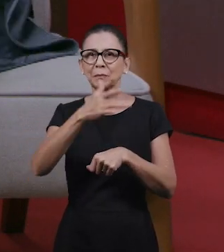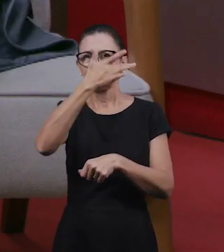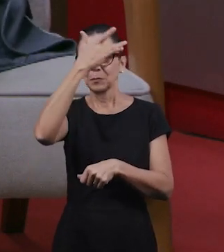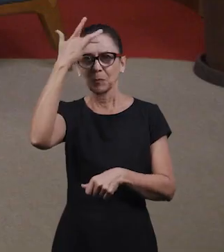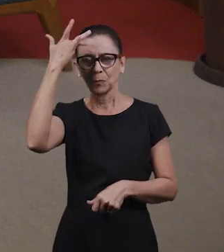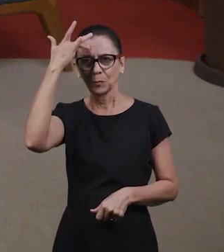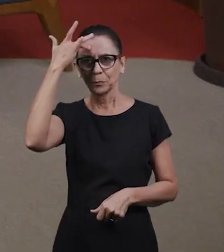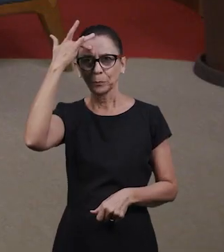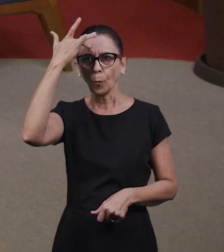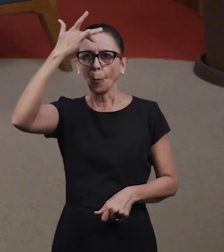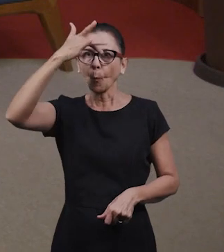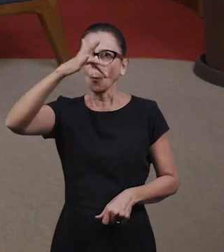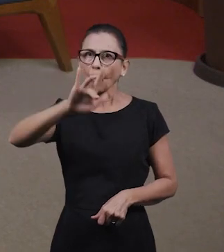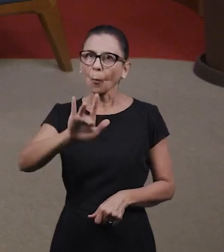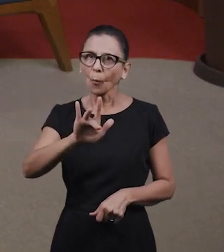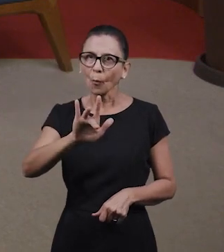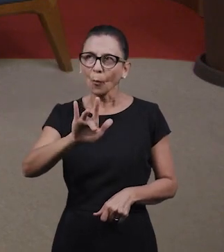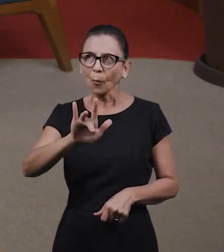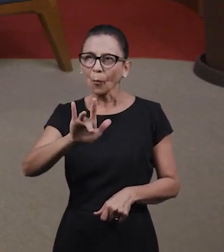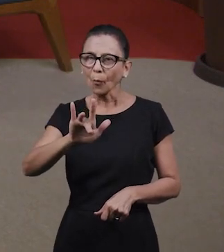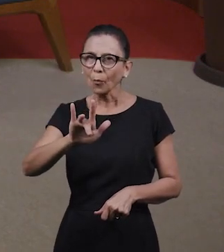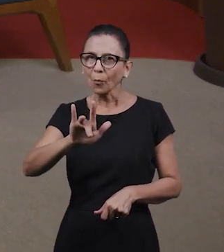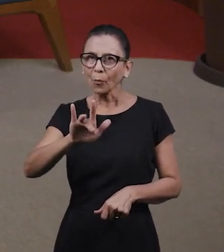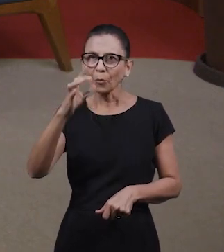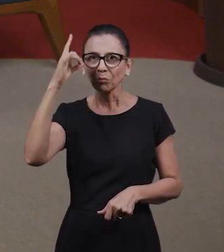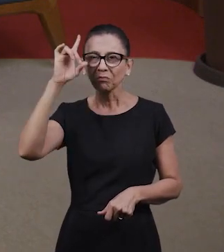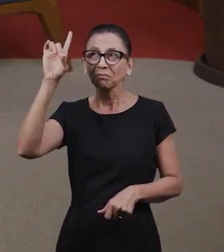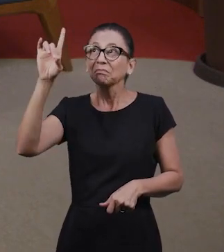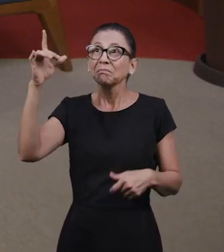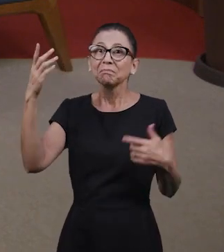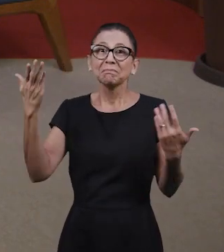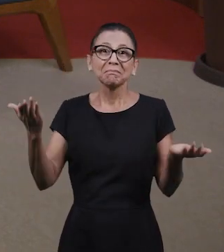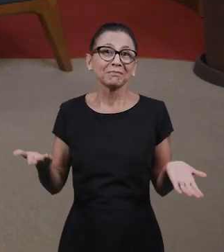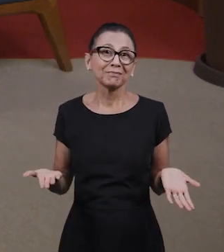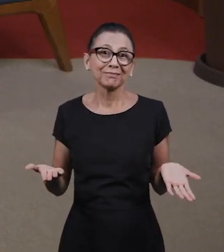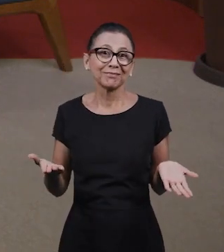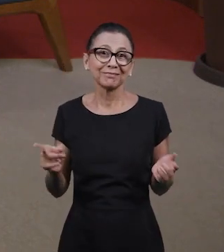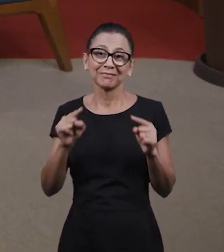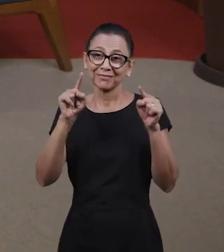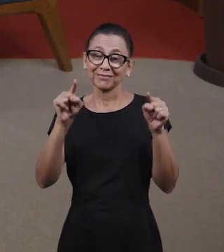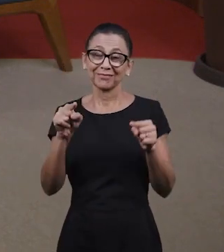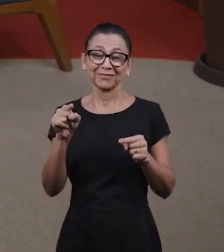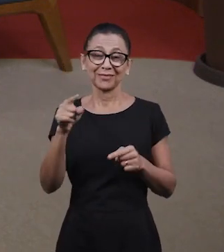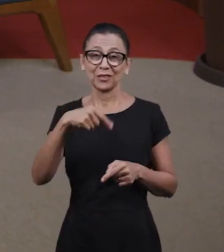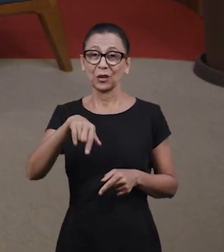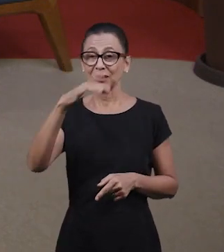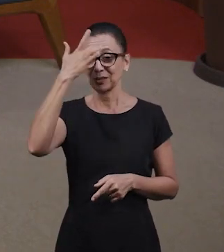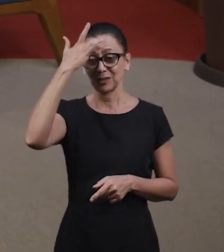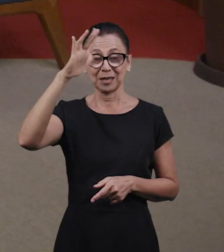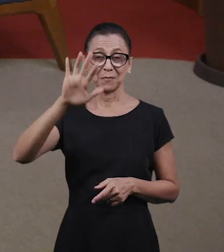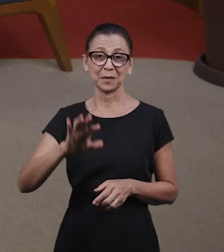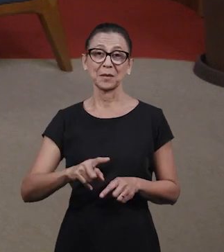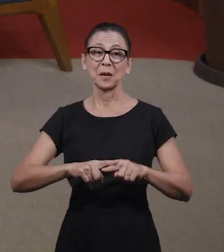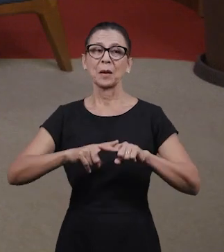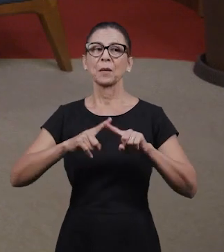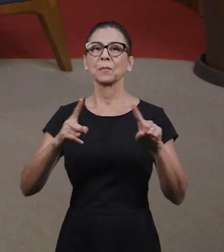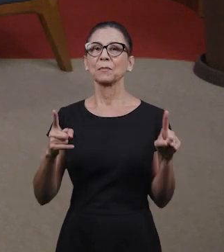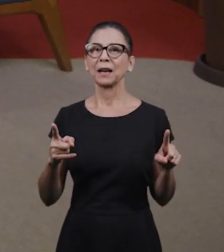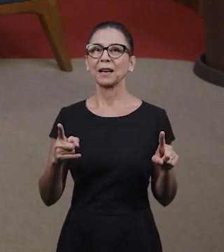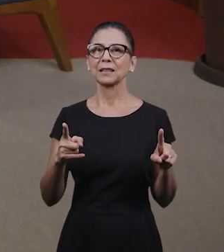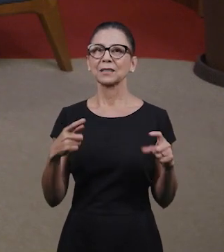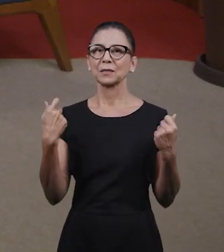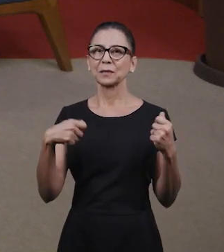jour qui n'attend pas, l'heure qui ne sait pas. Donc, nous ne savons pas. Mais une chose nous pouvons savoir,